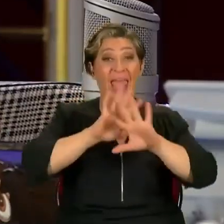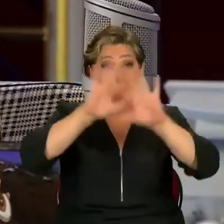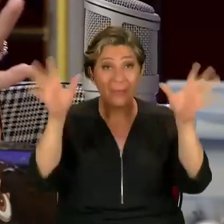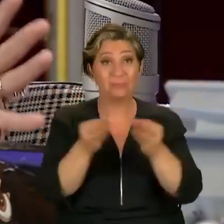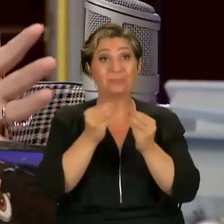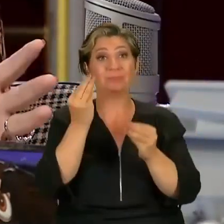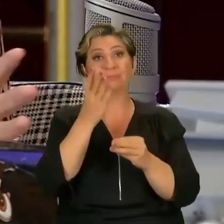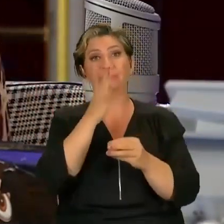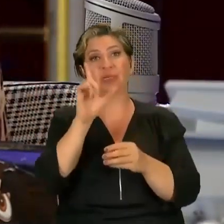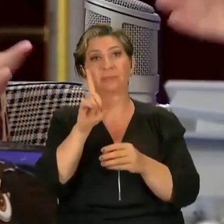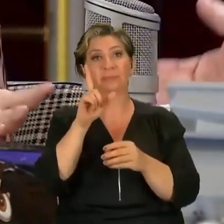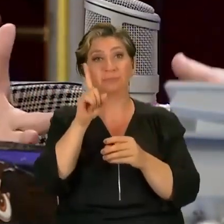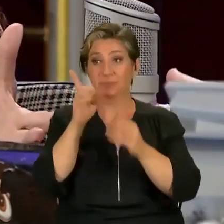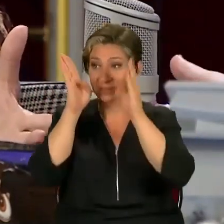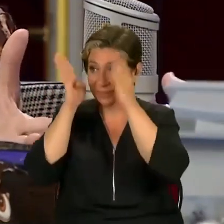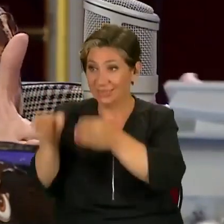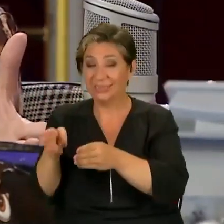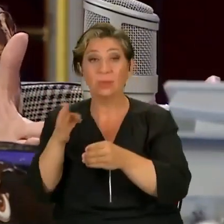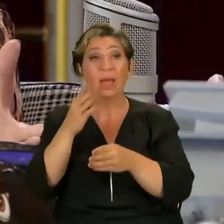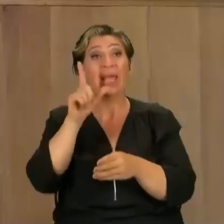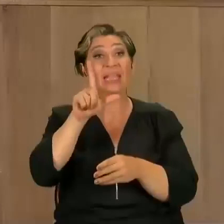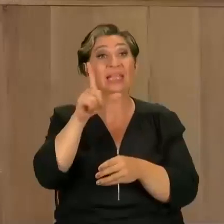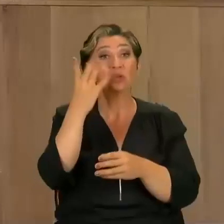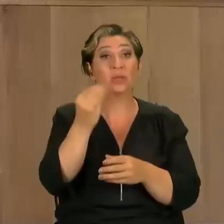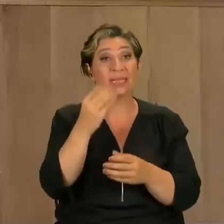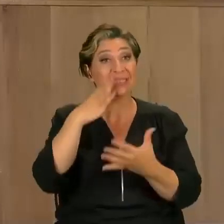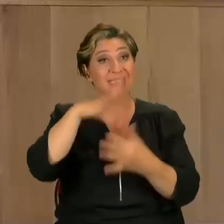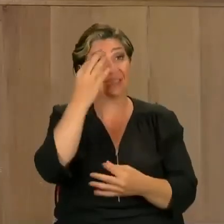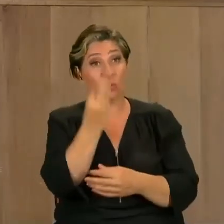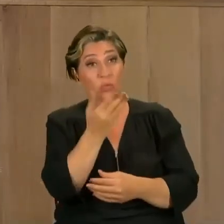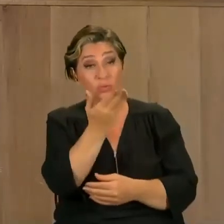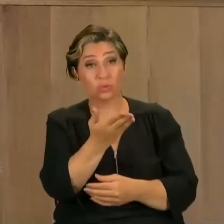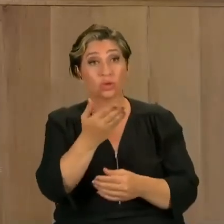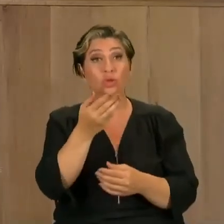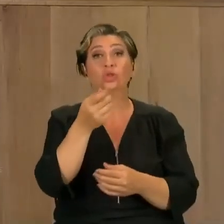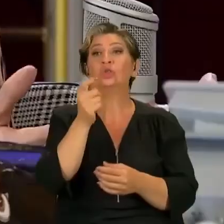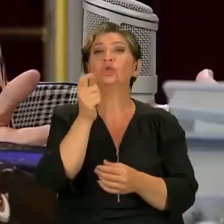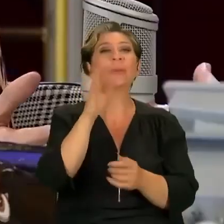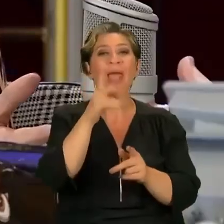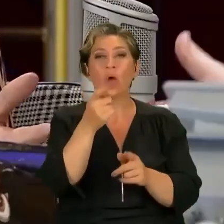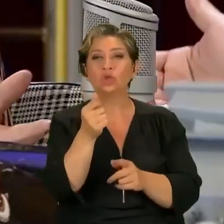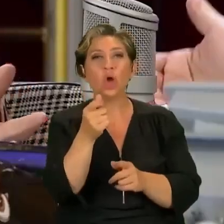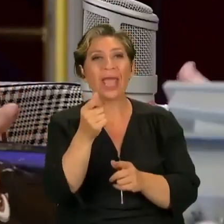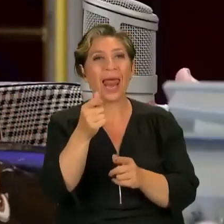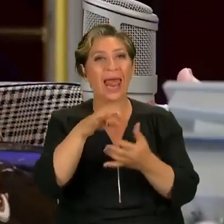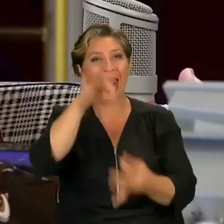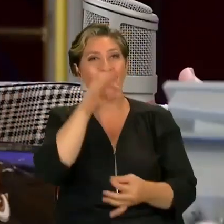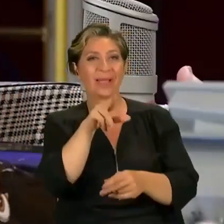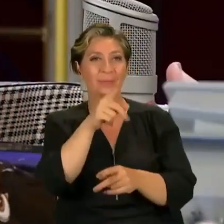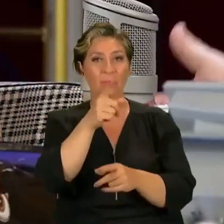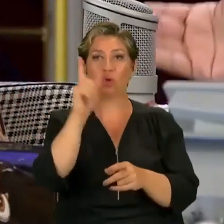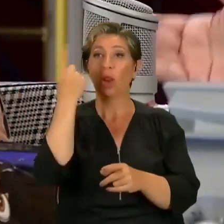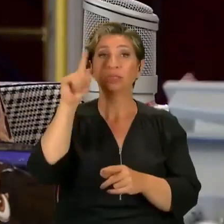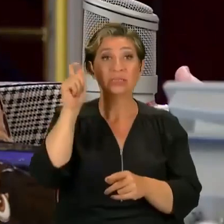iyi bir şey değil. Bence bir dalda evet, çok şey bileceksin. Evet ama tam ihtiyaç duyulan insan oluyorsunuz. Bir Joker. Yerde, evet. Yani bir yerde